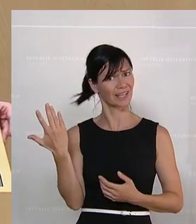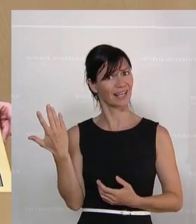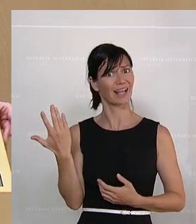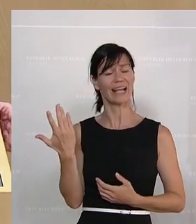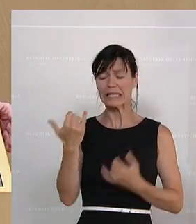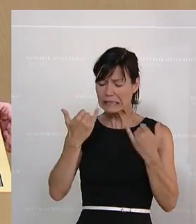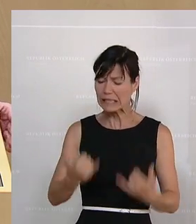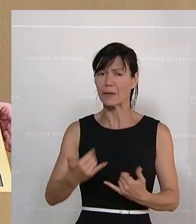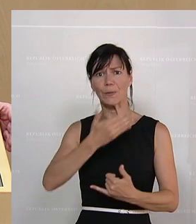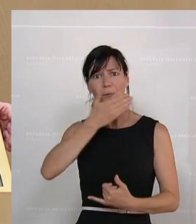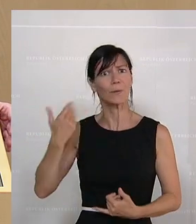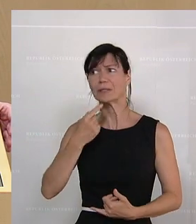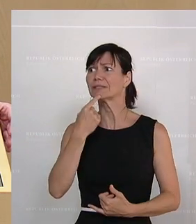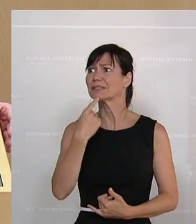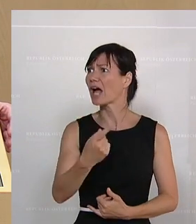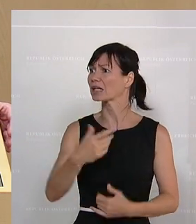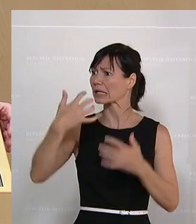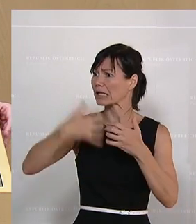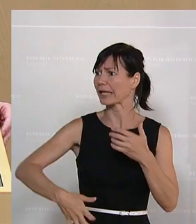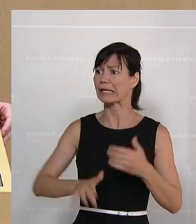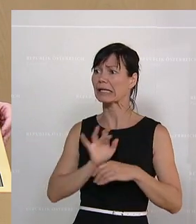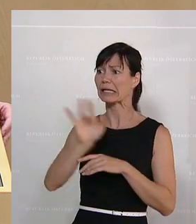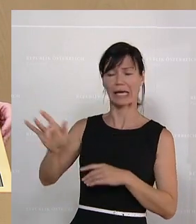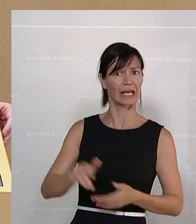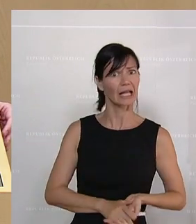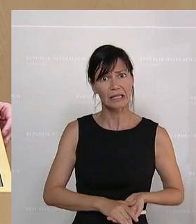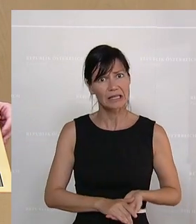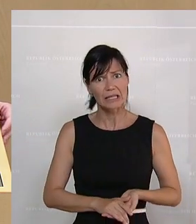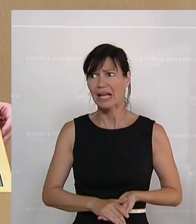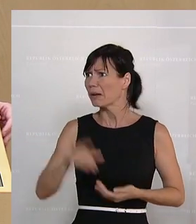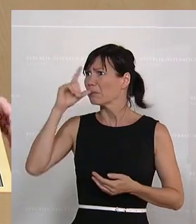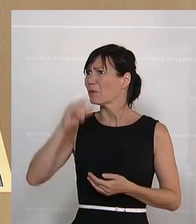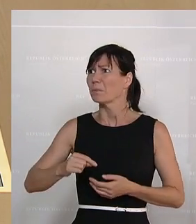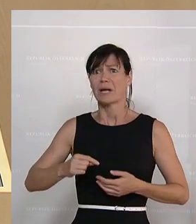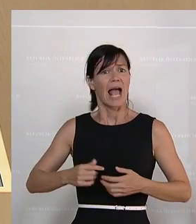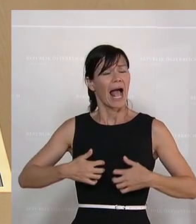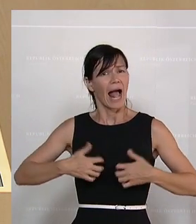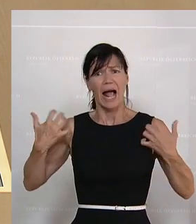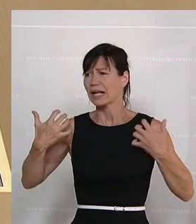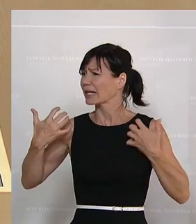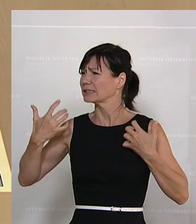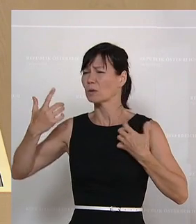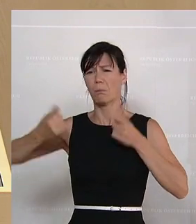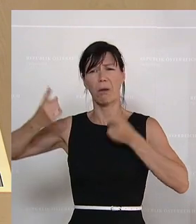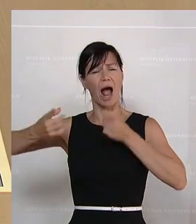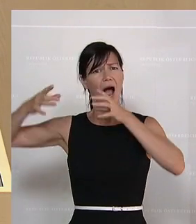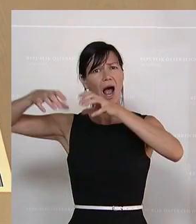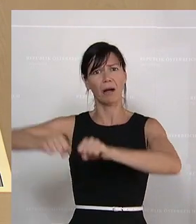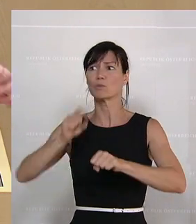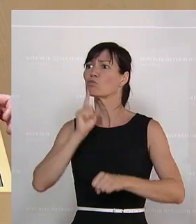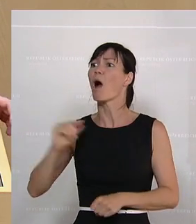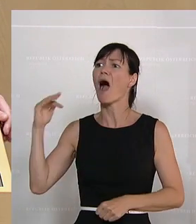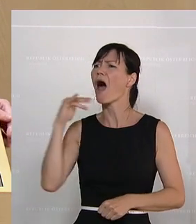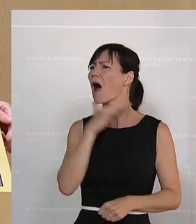was diesen krieg eines skrupellosen adressbuch den betrifft sie betreiben verharmlosung und würden am liebsten